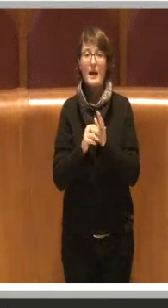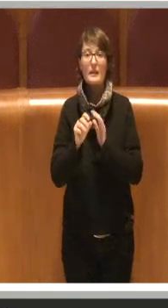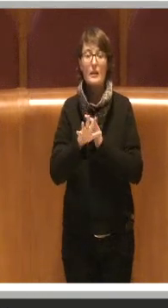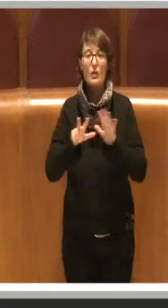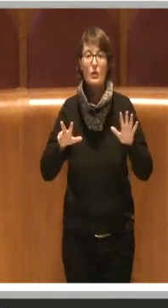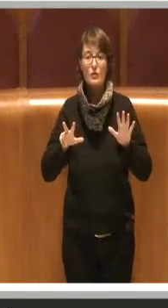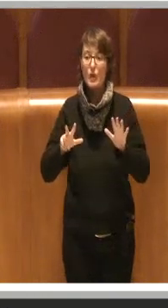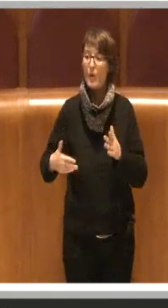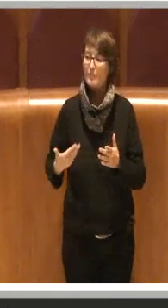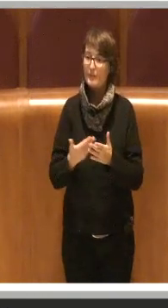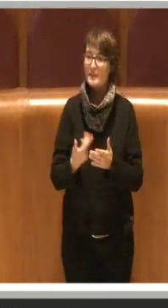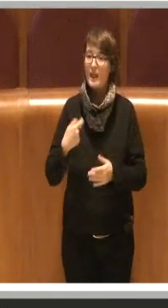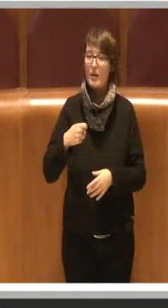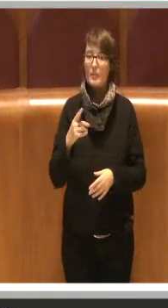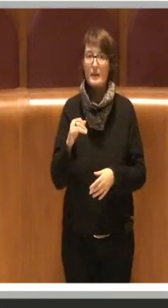Per cui,